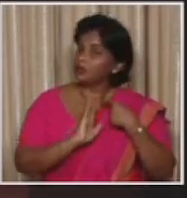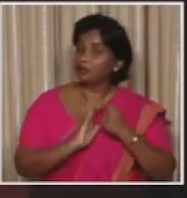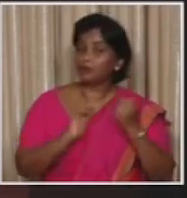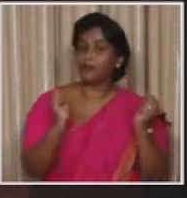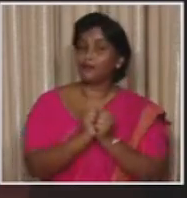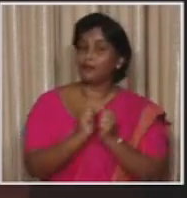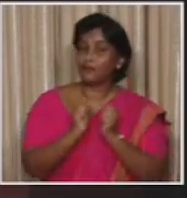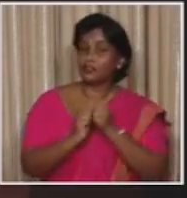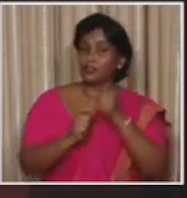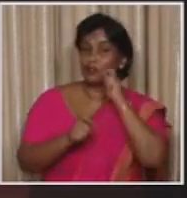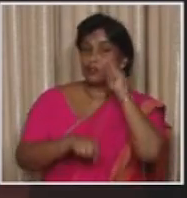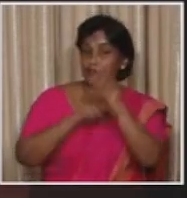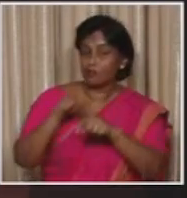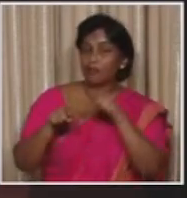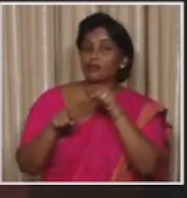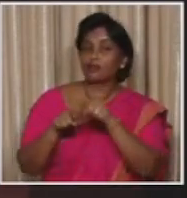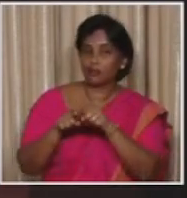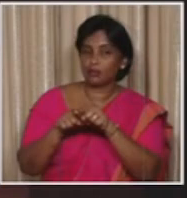කරන ජනතාවගේ